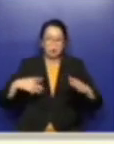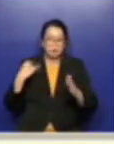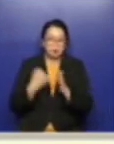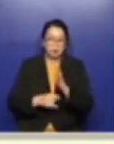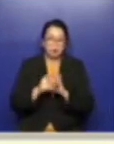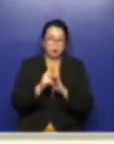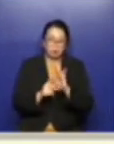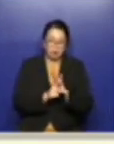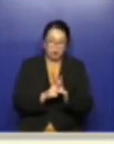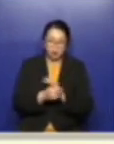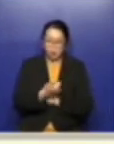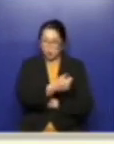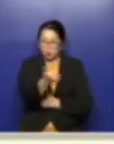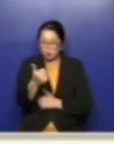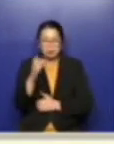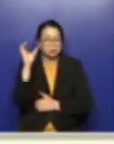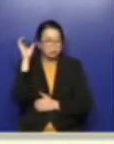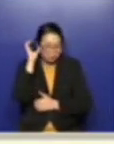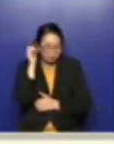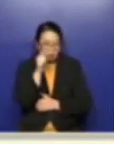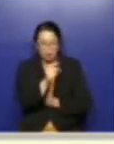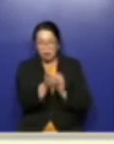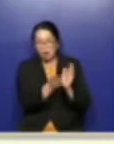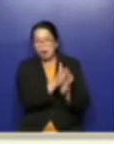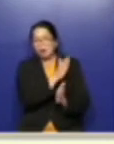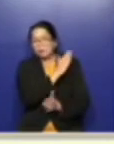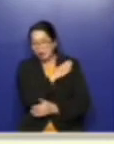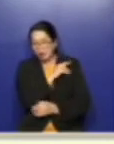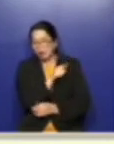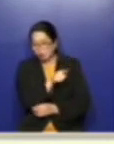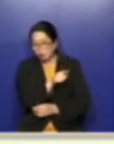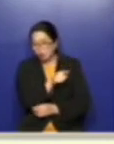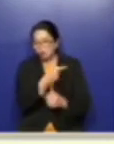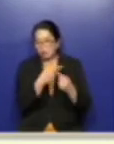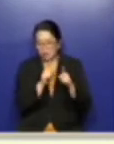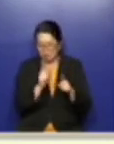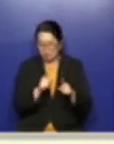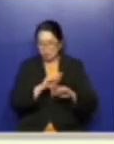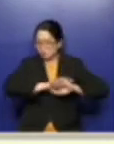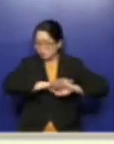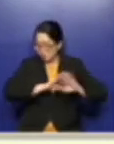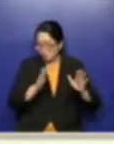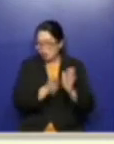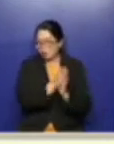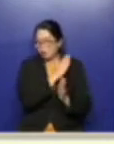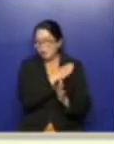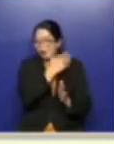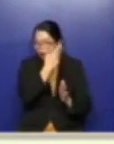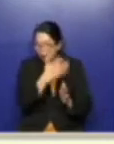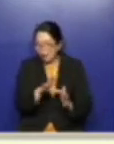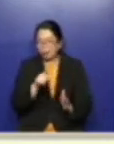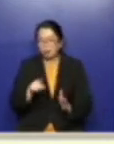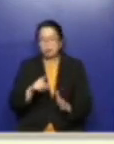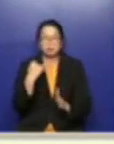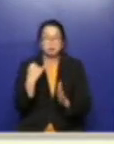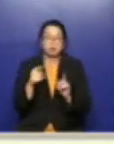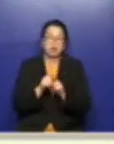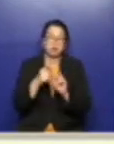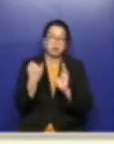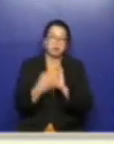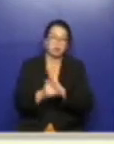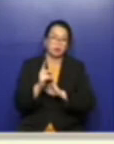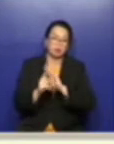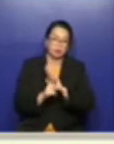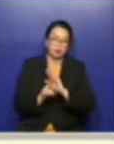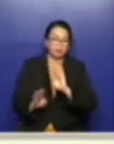ลอื่นเชื่อว่าตนเป็นบุคคลเช่นนั้นอันนี้เป็นมติของมหาเถรสมาคมซึ่ง ได้เทียบเคียงกับพระราชบัญ